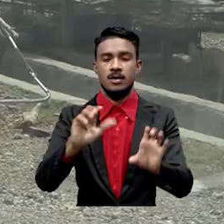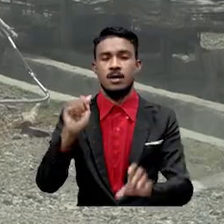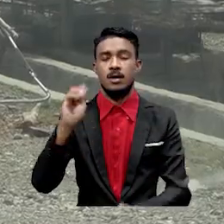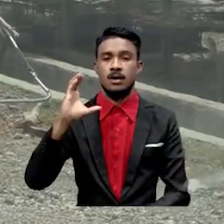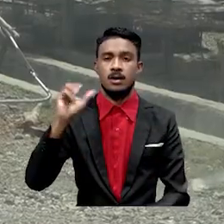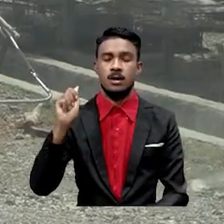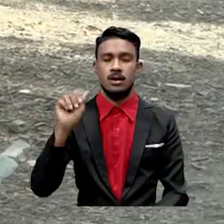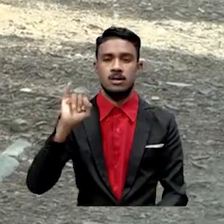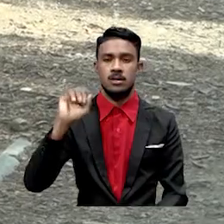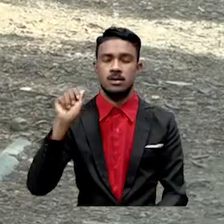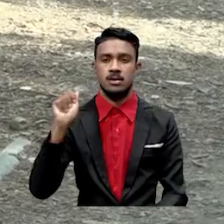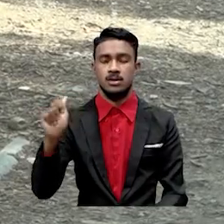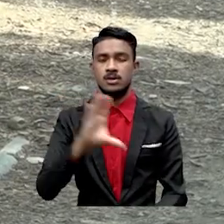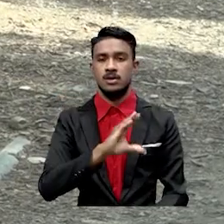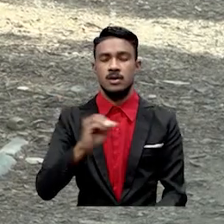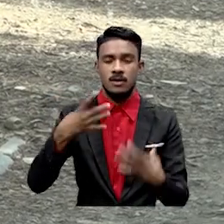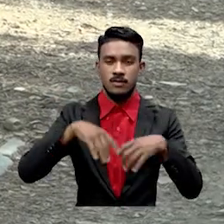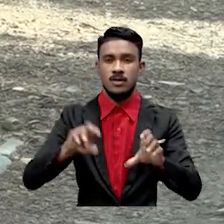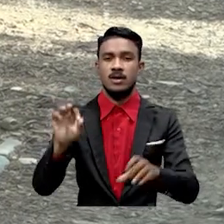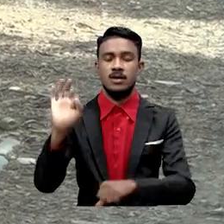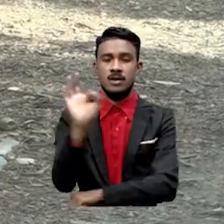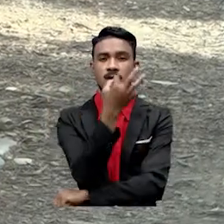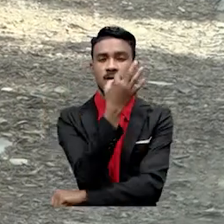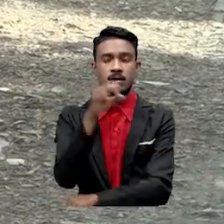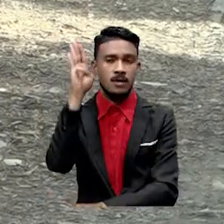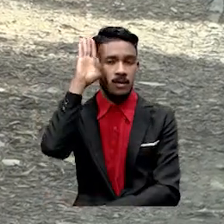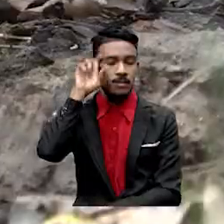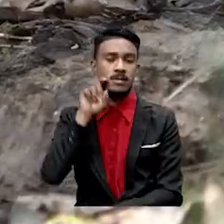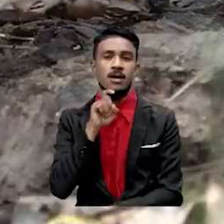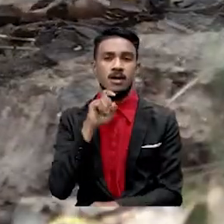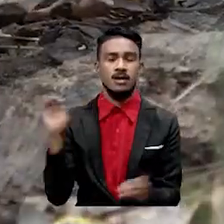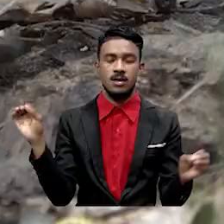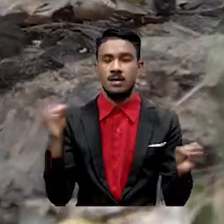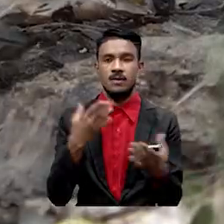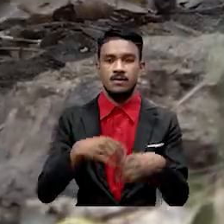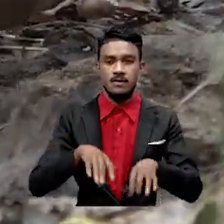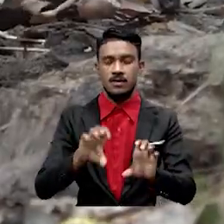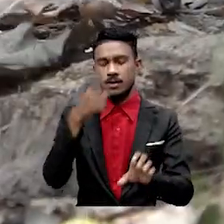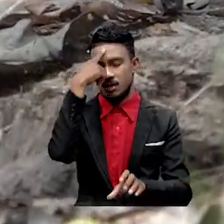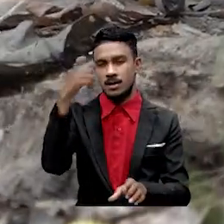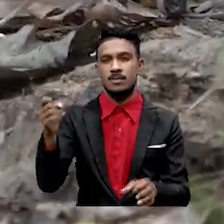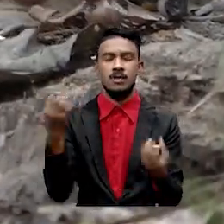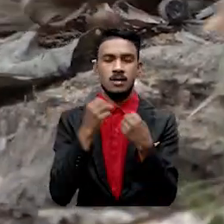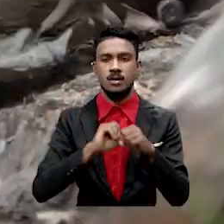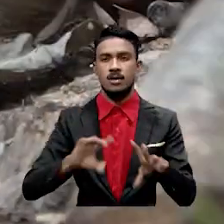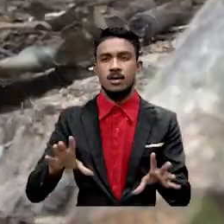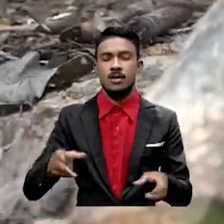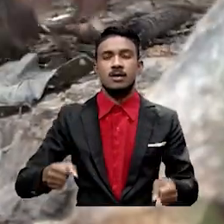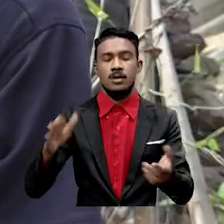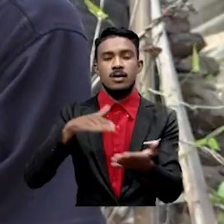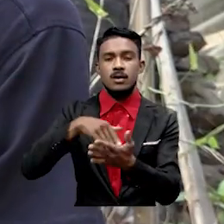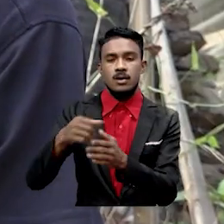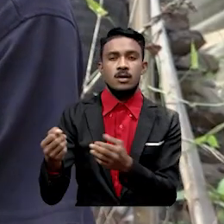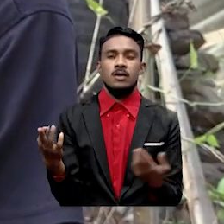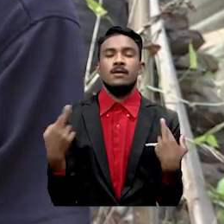hatutan dalam rumah fan Aimarang mabe dalam rungan mos la fan tambalakong fontade banhira hulan hikas Aimarang hirak nee